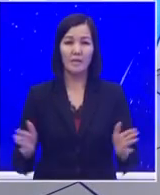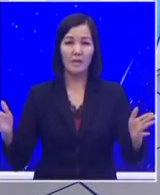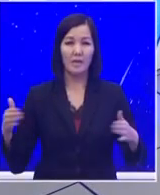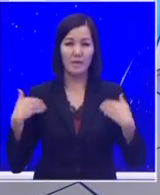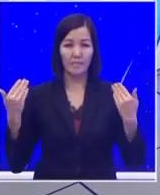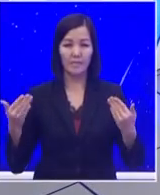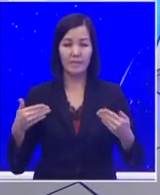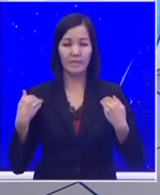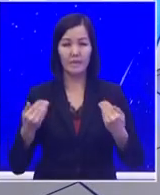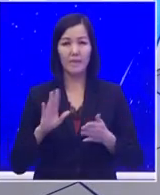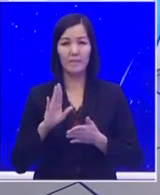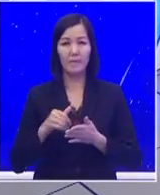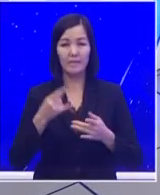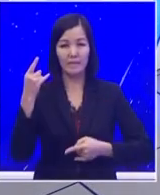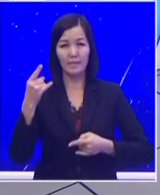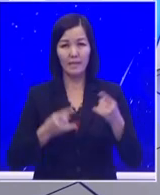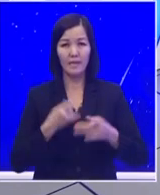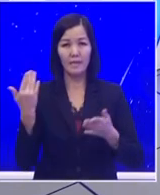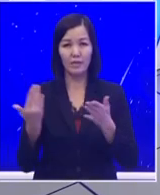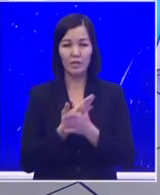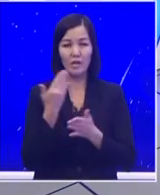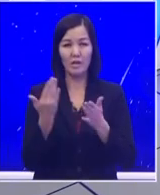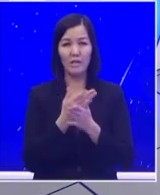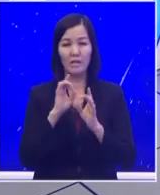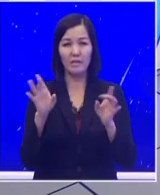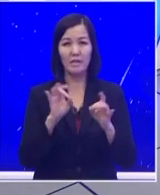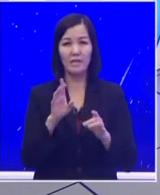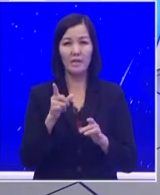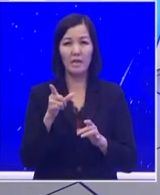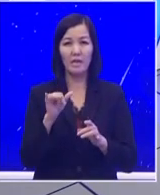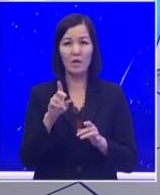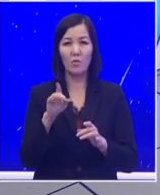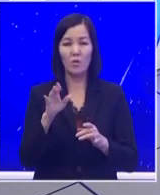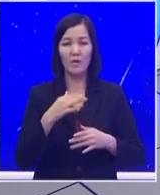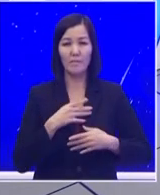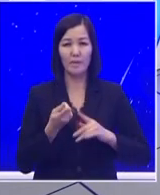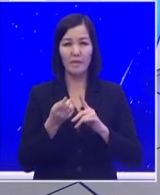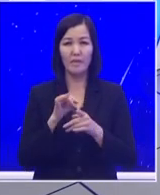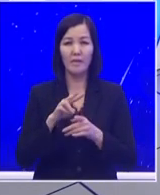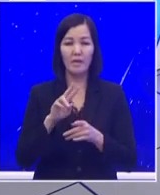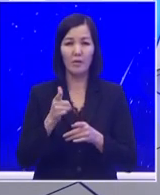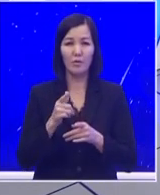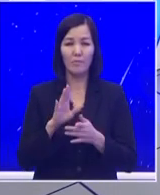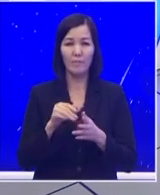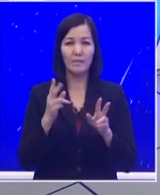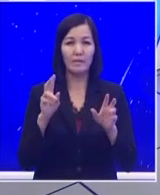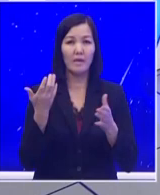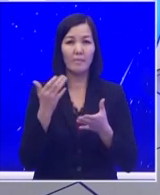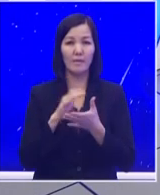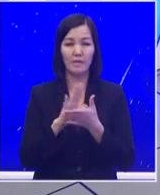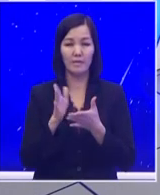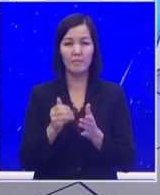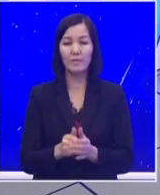Армысыздар, аймақтың басты арнасында қорытынды жаңалықтар. Студияда ақпараттар легімен Гауһар Мұса, сурд аудармада Айгүл Жұмашқызы. Қымбатты көрермен,